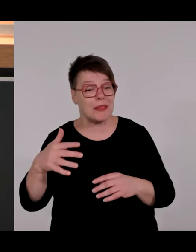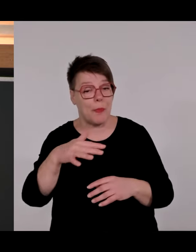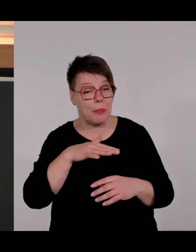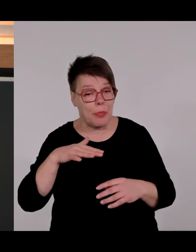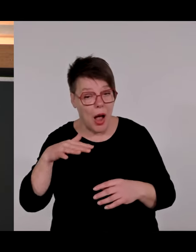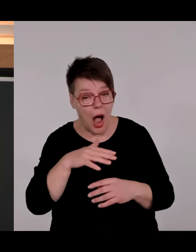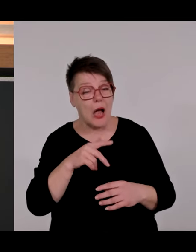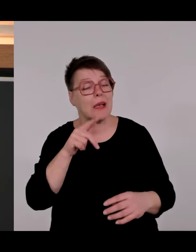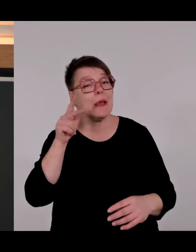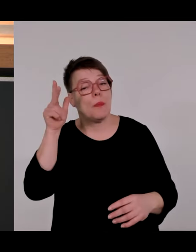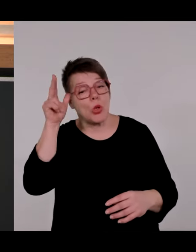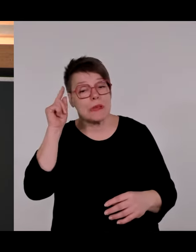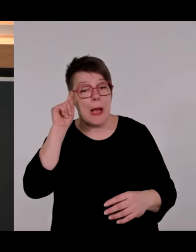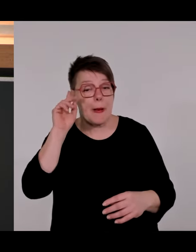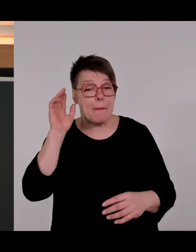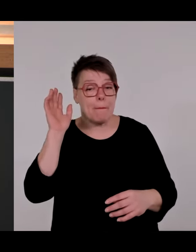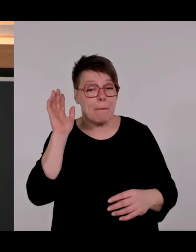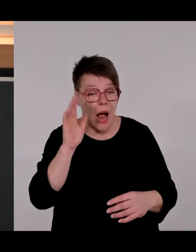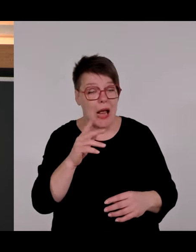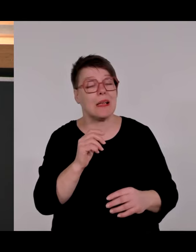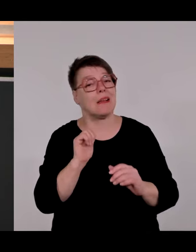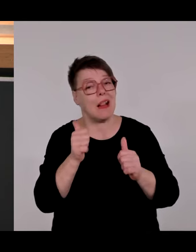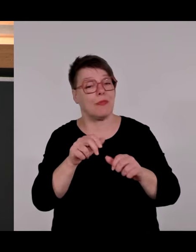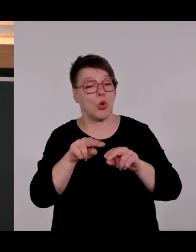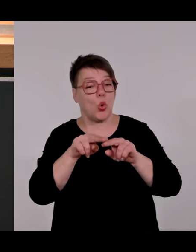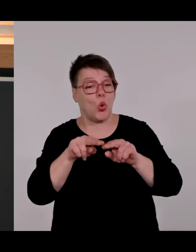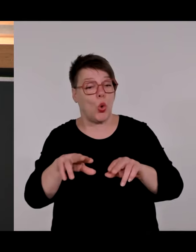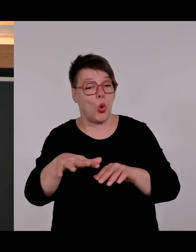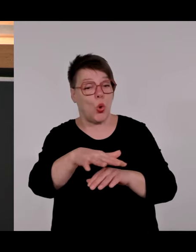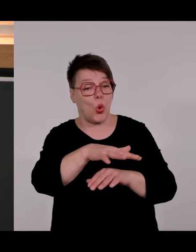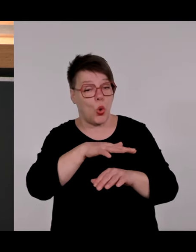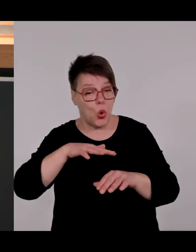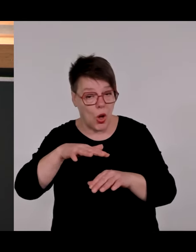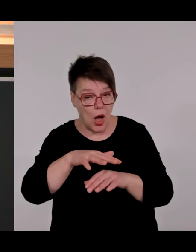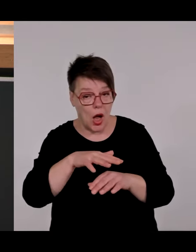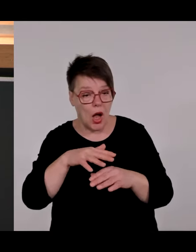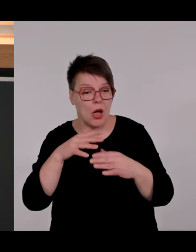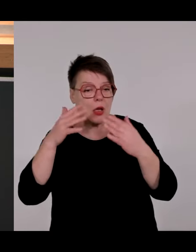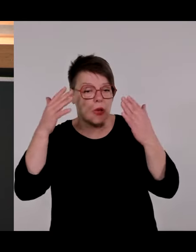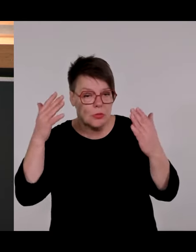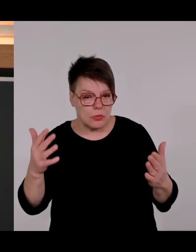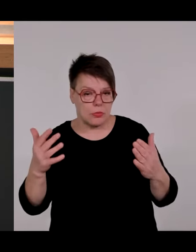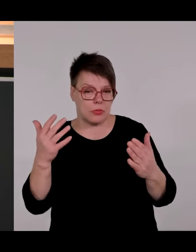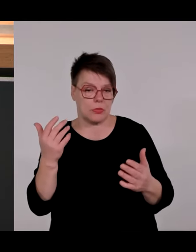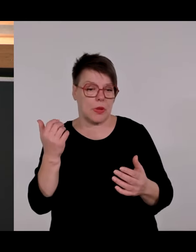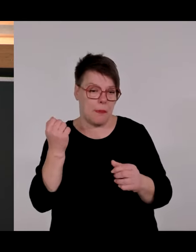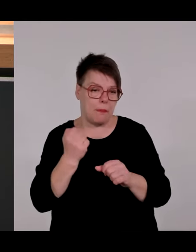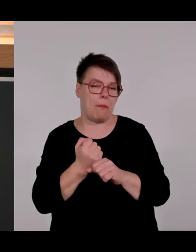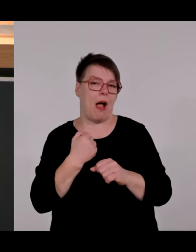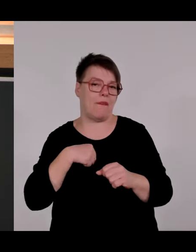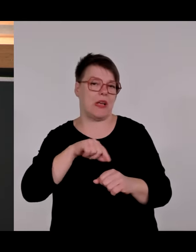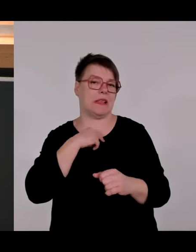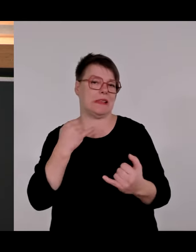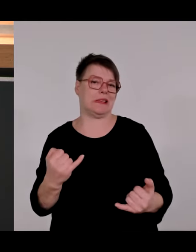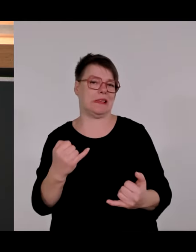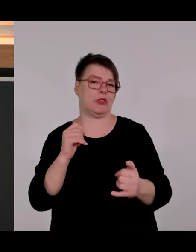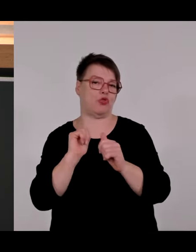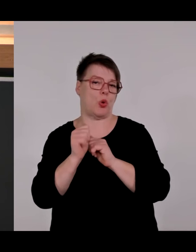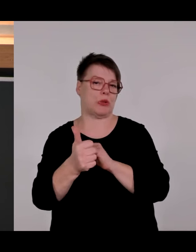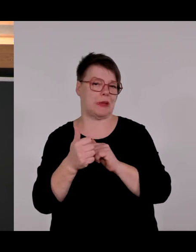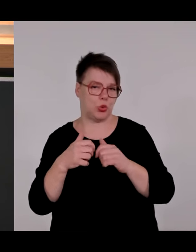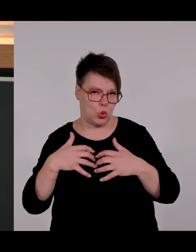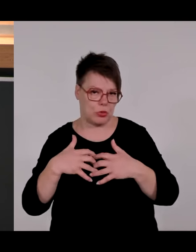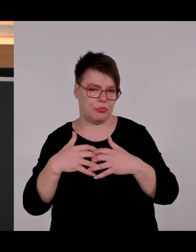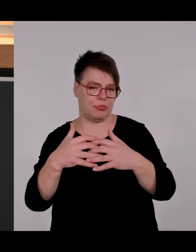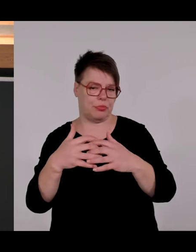ich, dann lassen Sie uns das machen, meine Damen und Herren. Und genau dafür schaffen wir jetzt die Voraussetzungen. Und